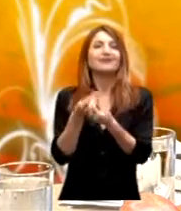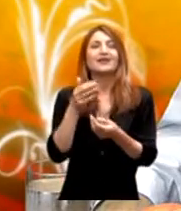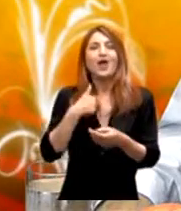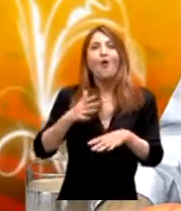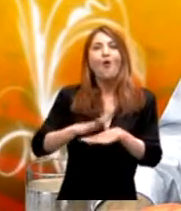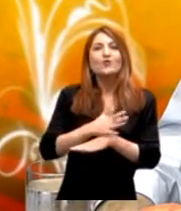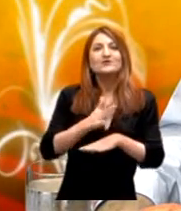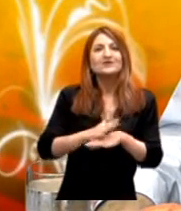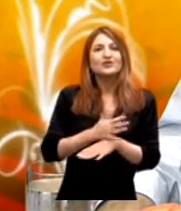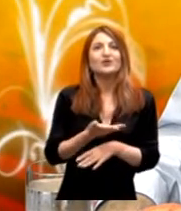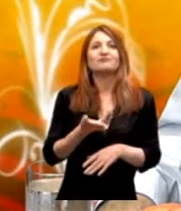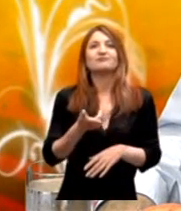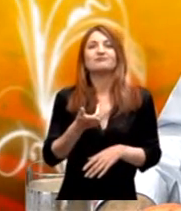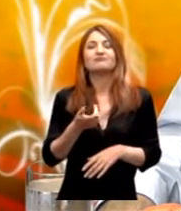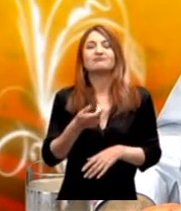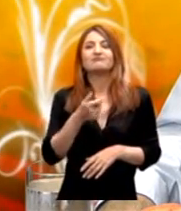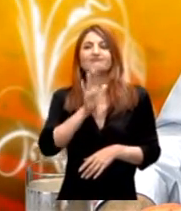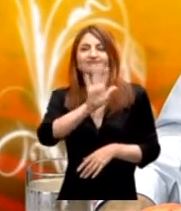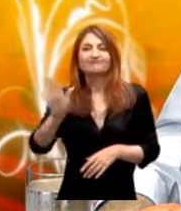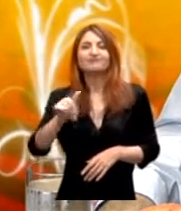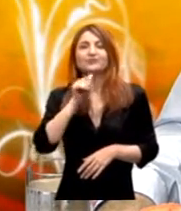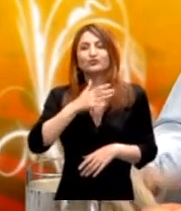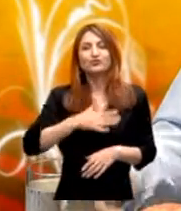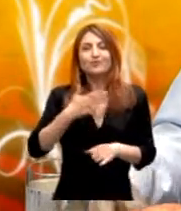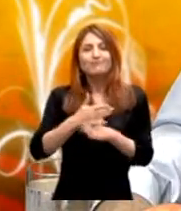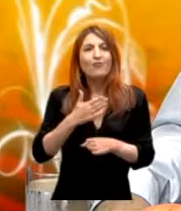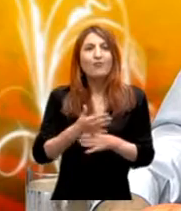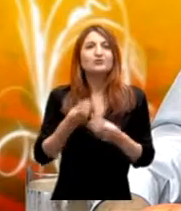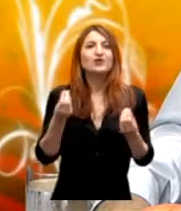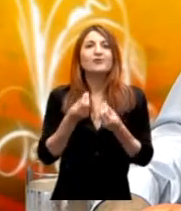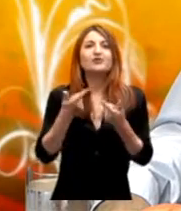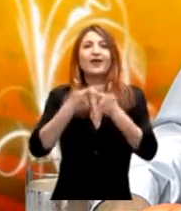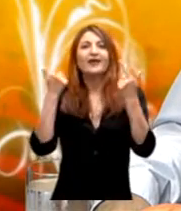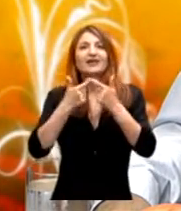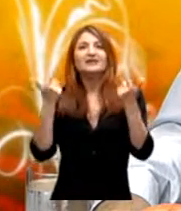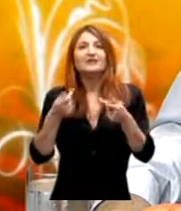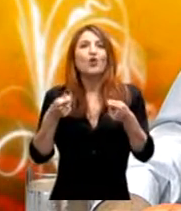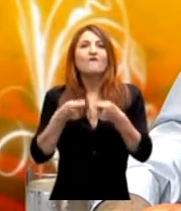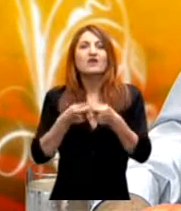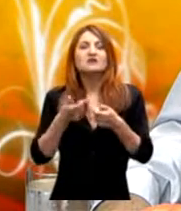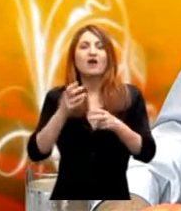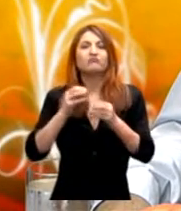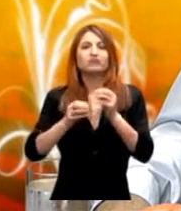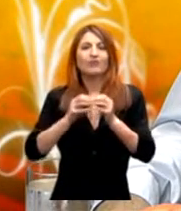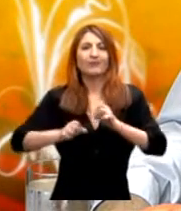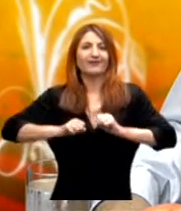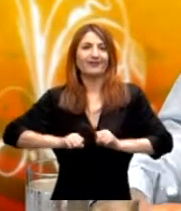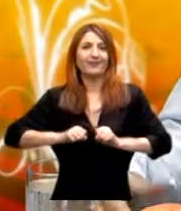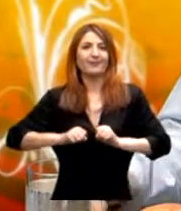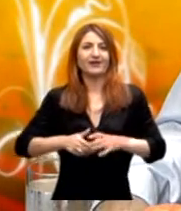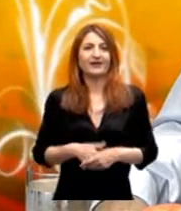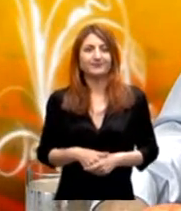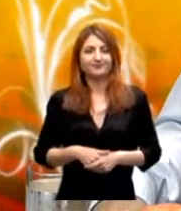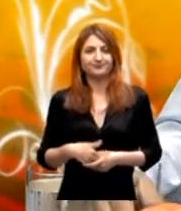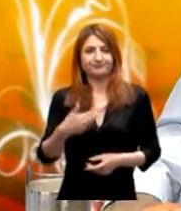osjećam i želim pomoći u rasvjetljavanju nekih nejasnoća koje se vide kod debljine. Prvo, ja